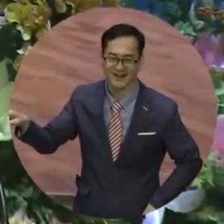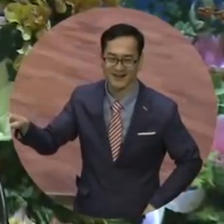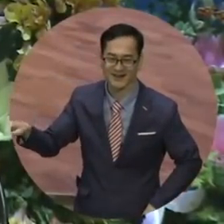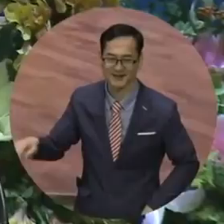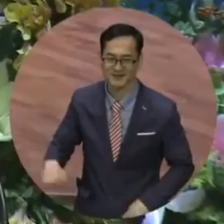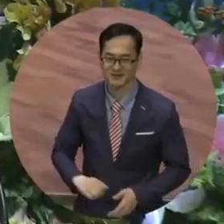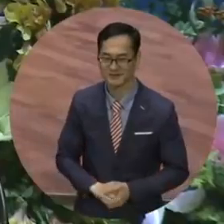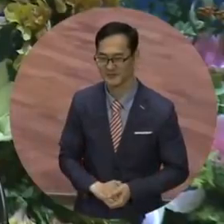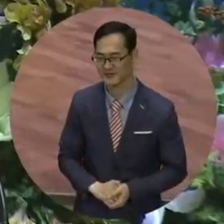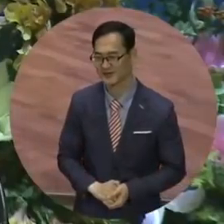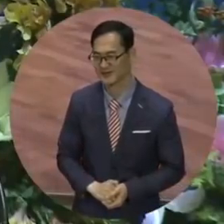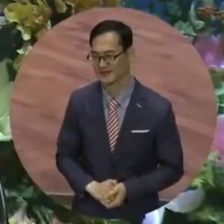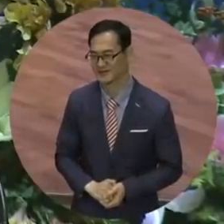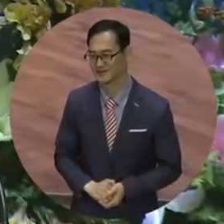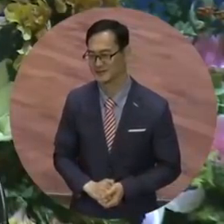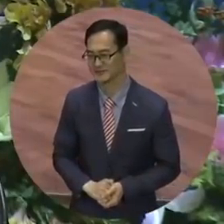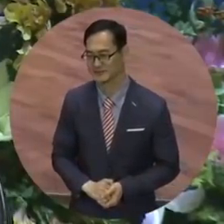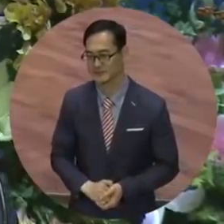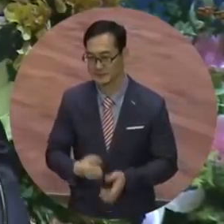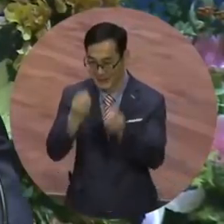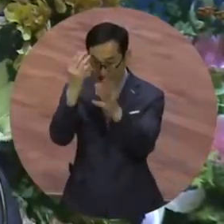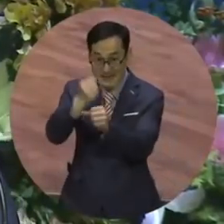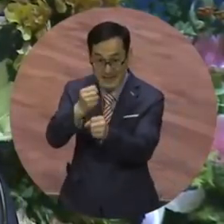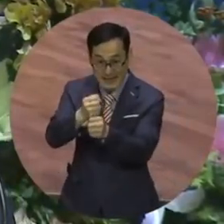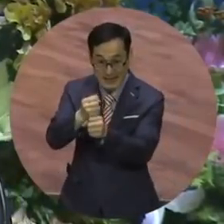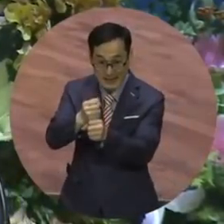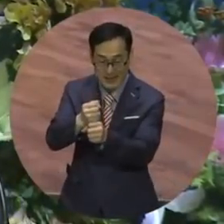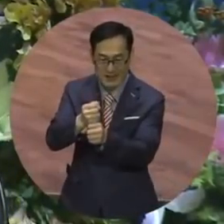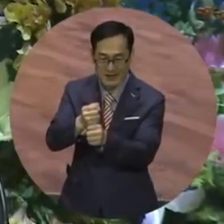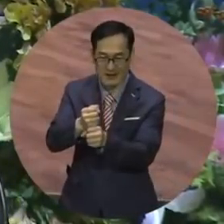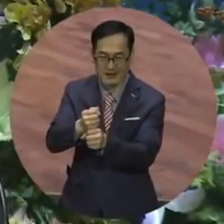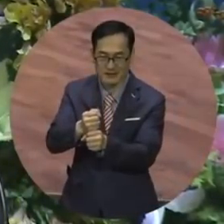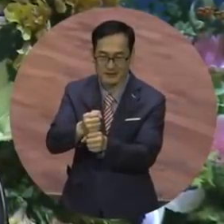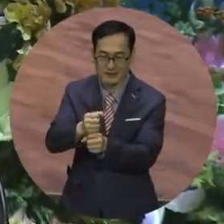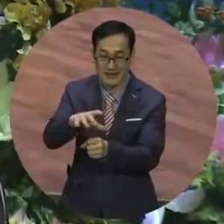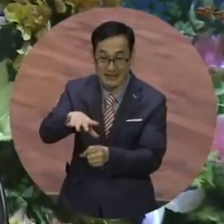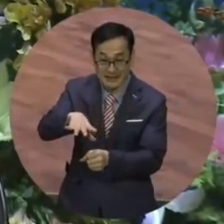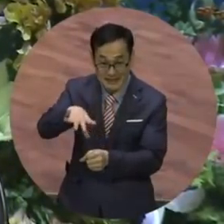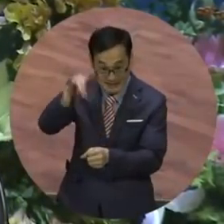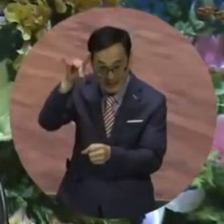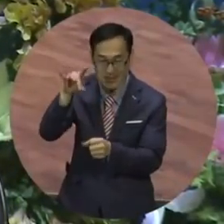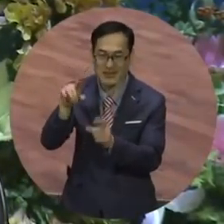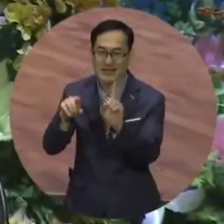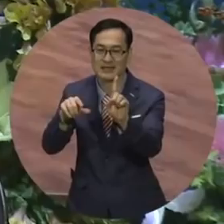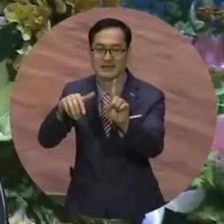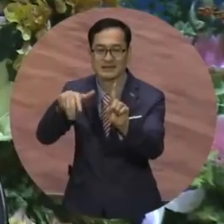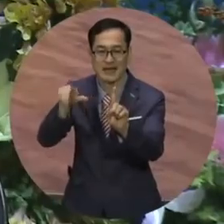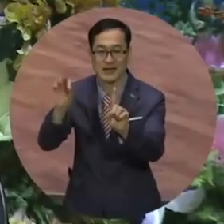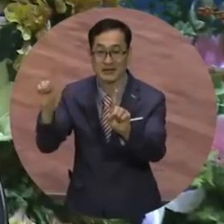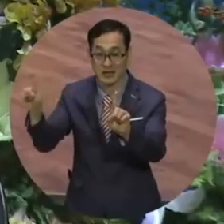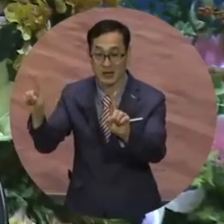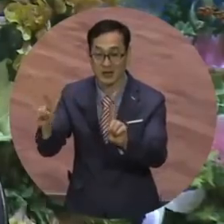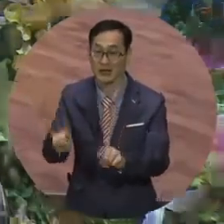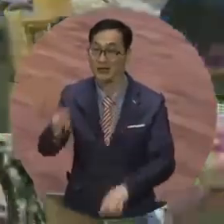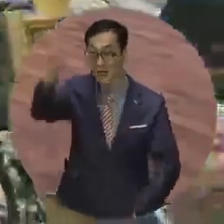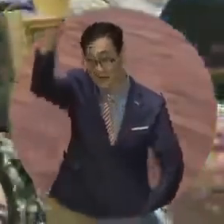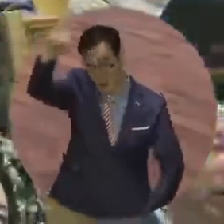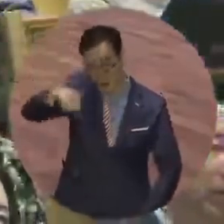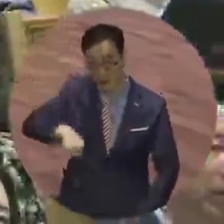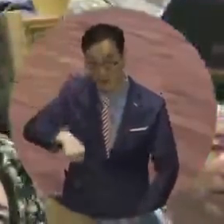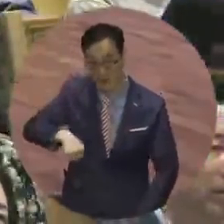창세기 1장 1절을 보면, 태초에 하나님이 천지를